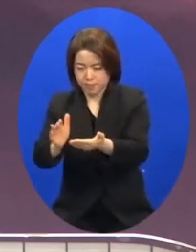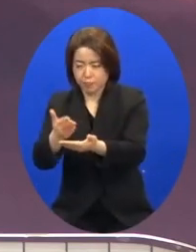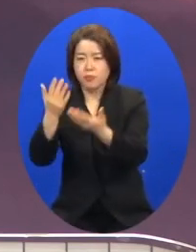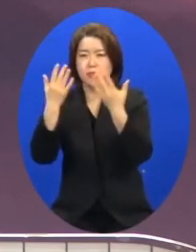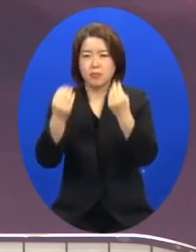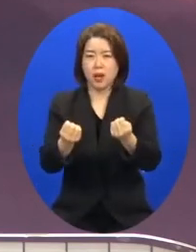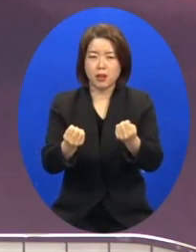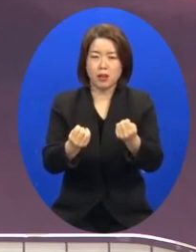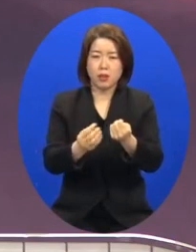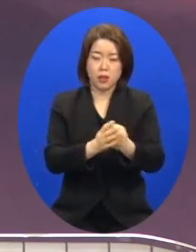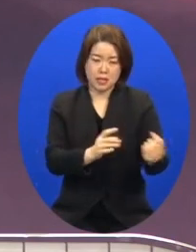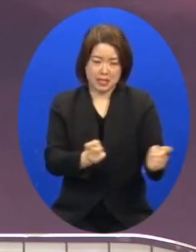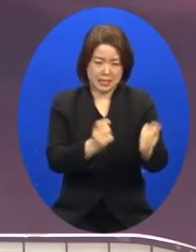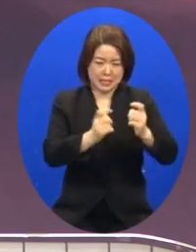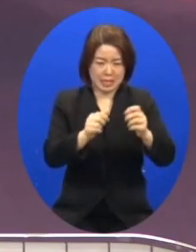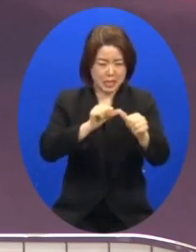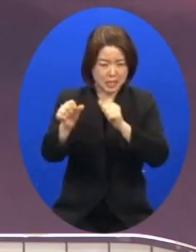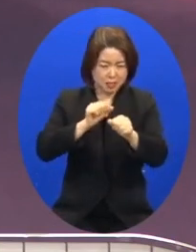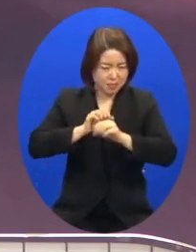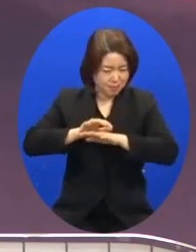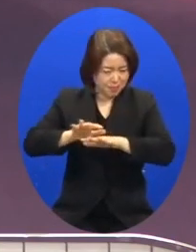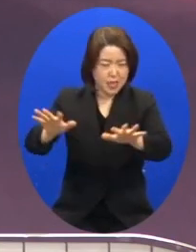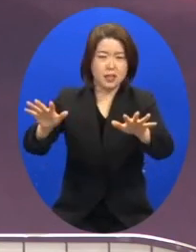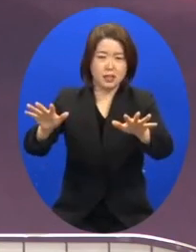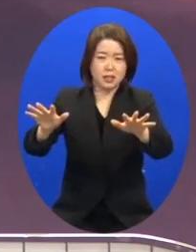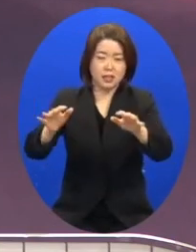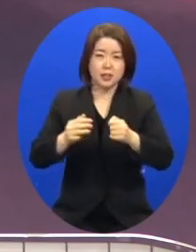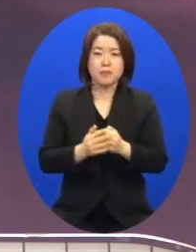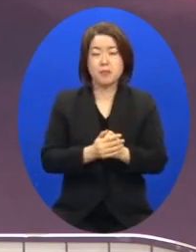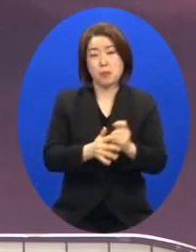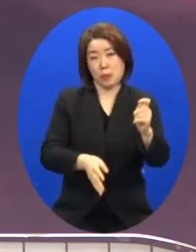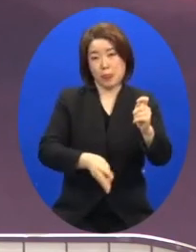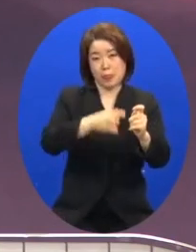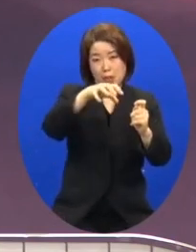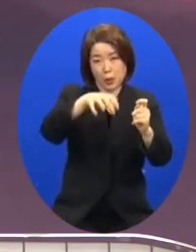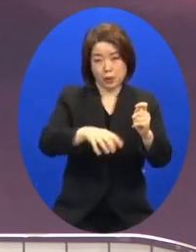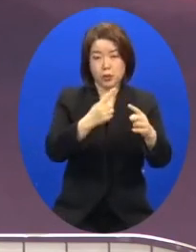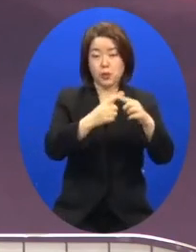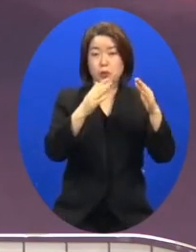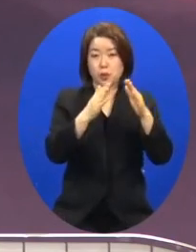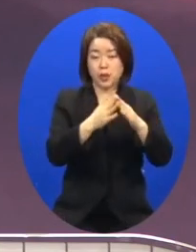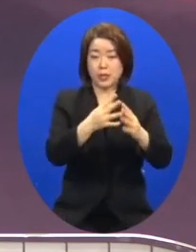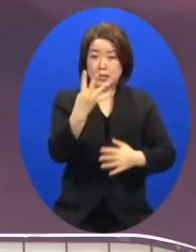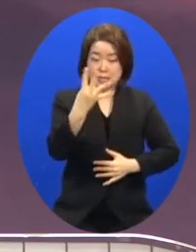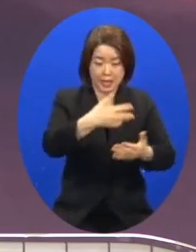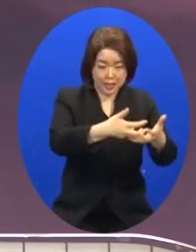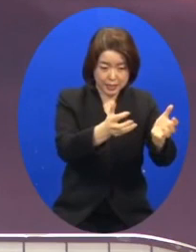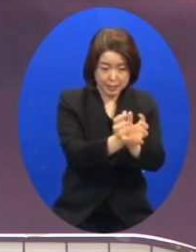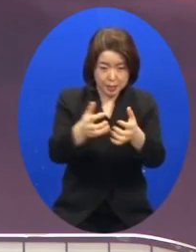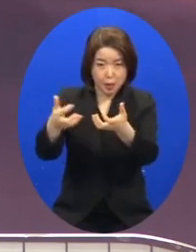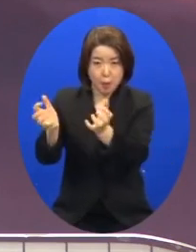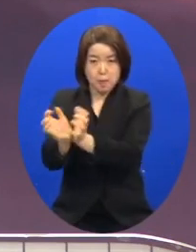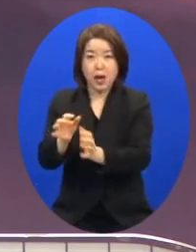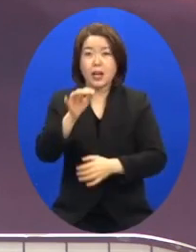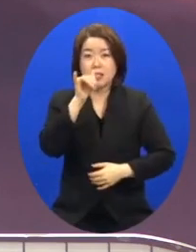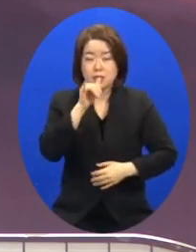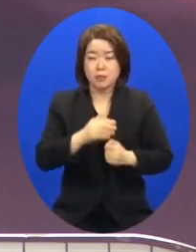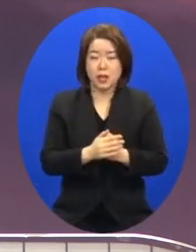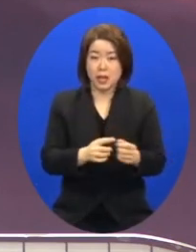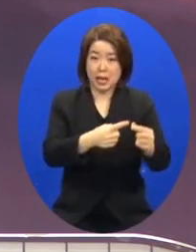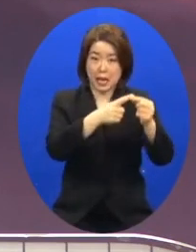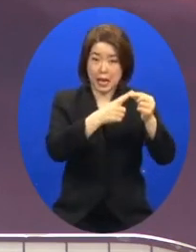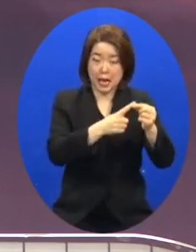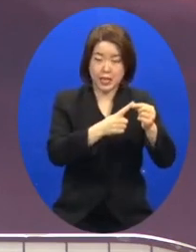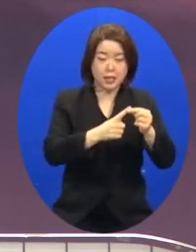아주 싸우기로 소문난 교회입니다 고린도 교회 안에는 내 파가 있었습니다 하나는 바울 파